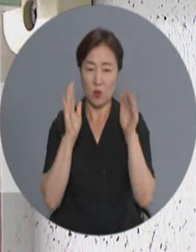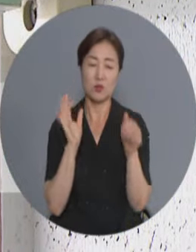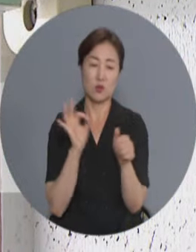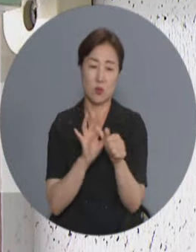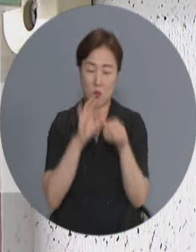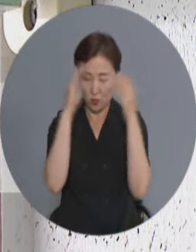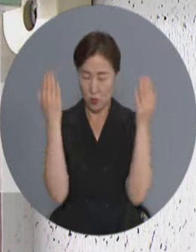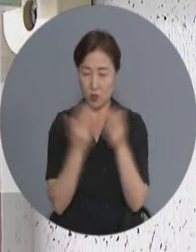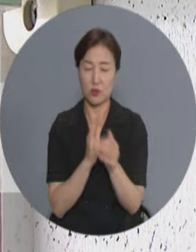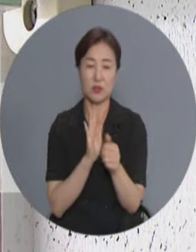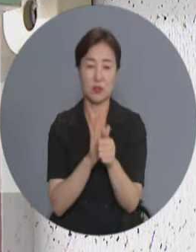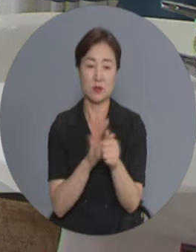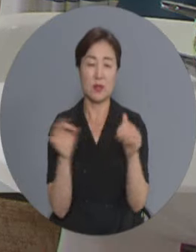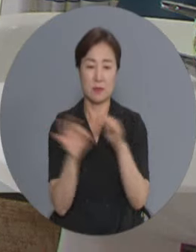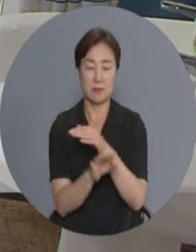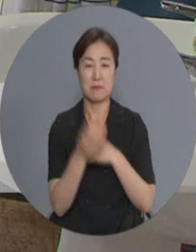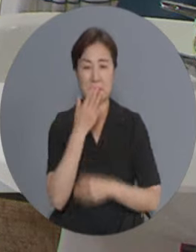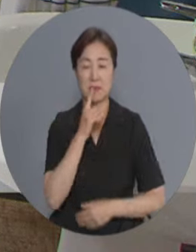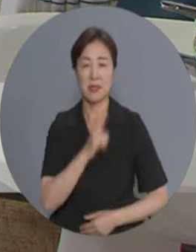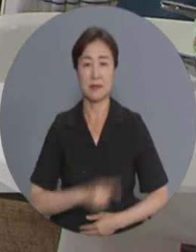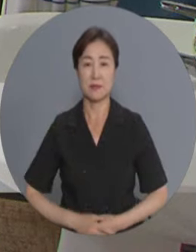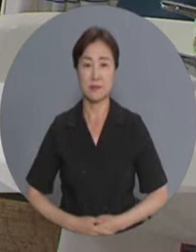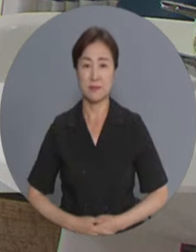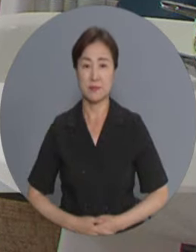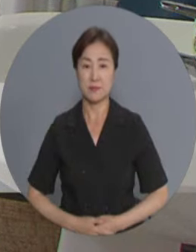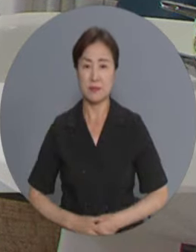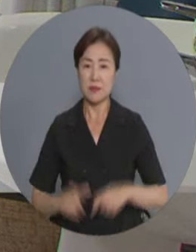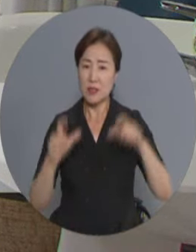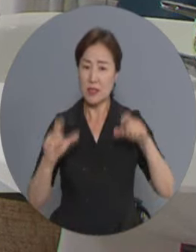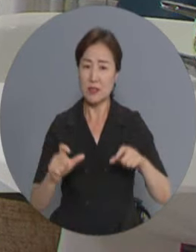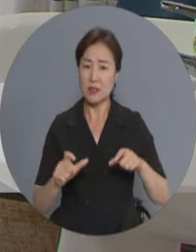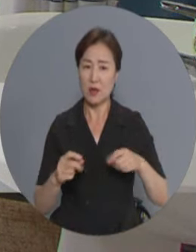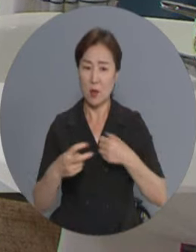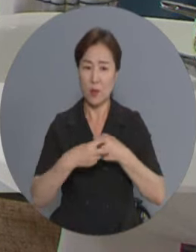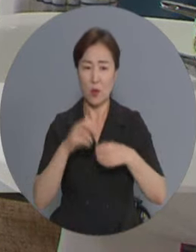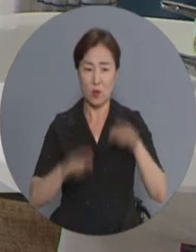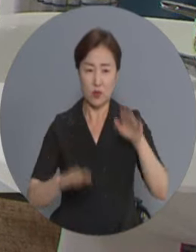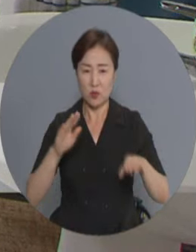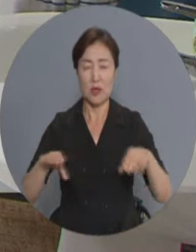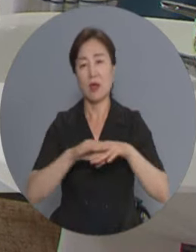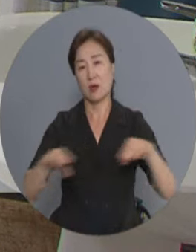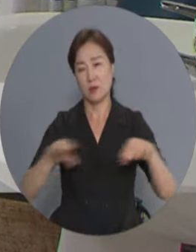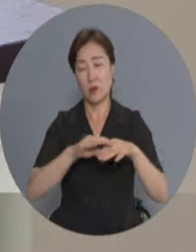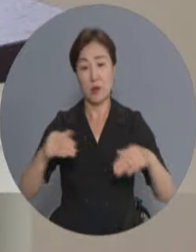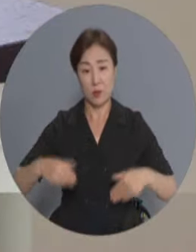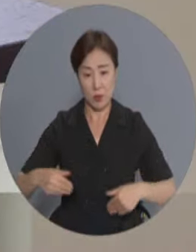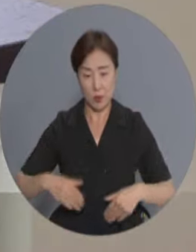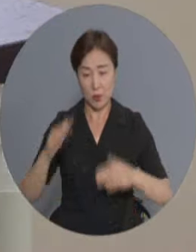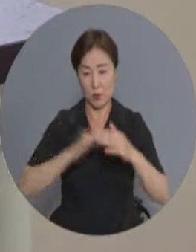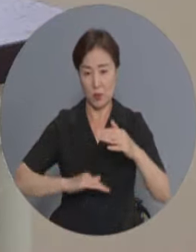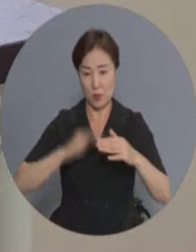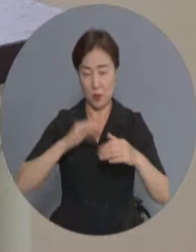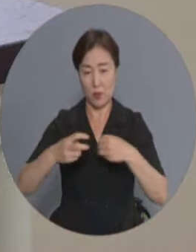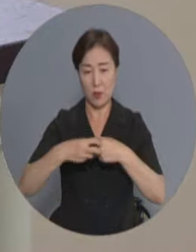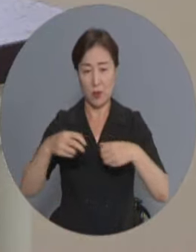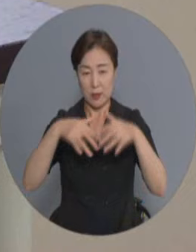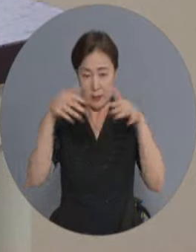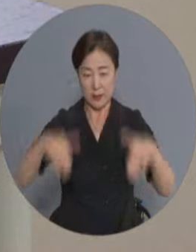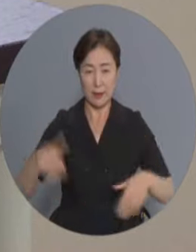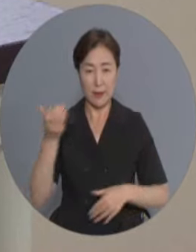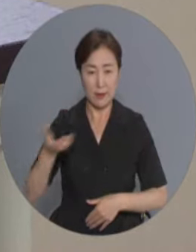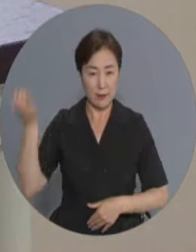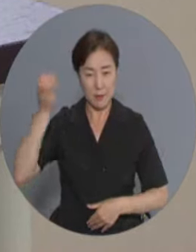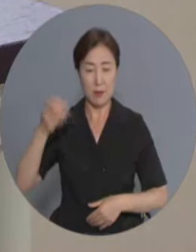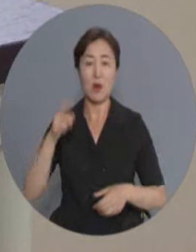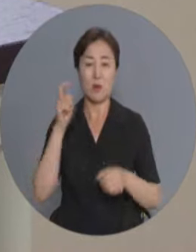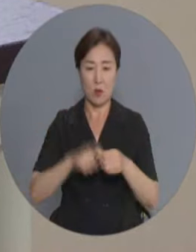내용 등을 담았습니다. 김 의원은 지역 간 의료 불균형을 해소하고 공공의료 체계를 강화하기 위한